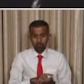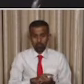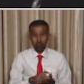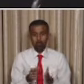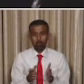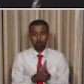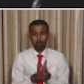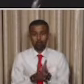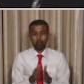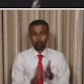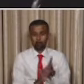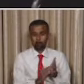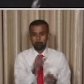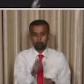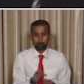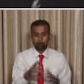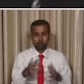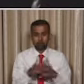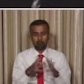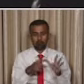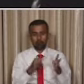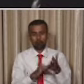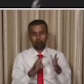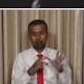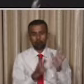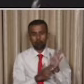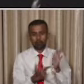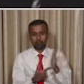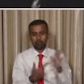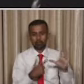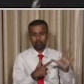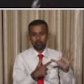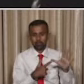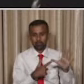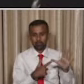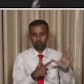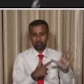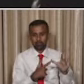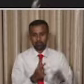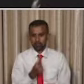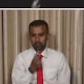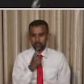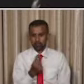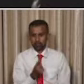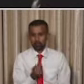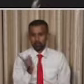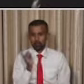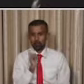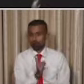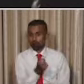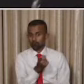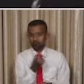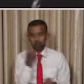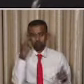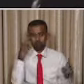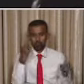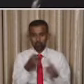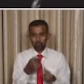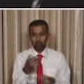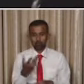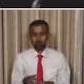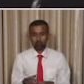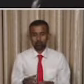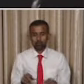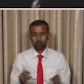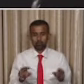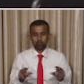සභික වසන්ත සමරසිංහ එල්ල කළ මරණ තර්ජනයක් හේතු කොටගෙන